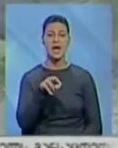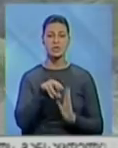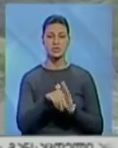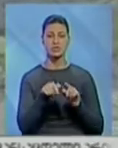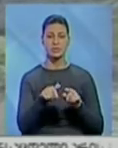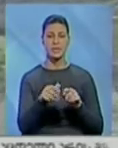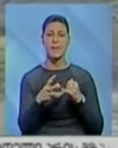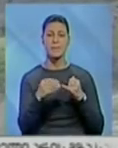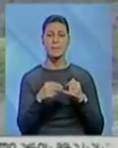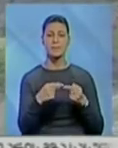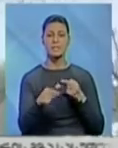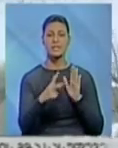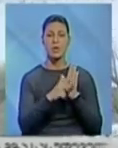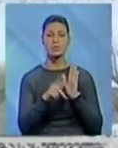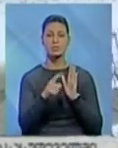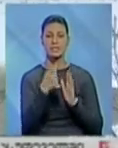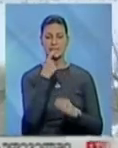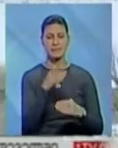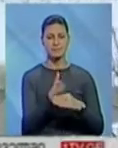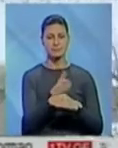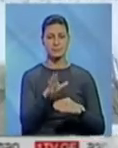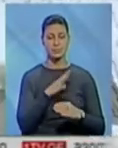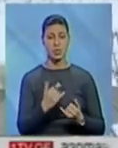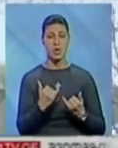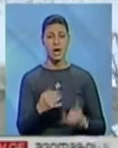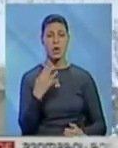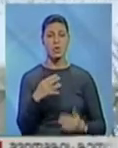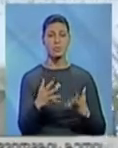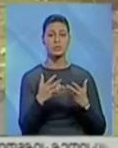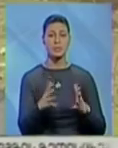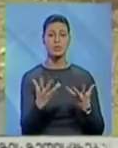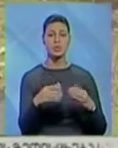ნაკვეთები 1981 წელს გადაანაწილეს. ახლა აქ 40-ზე მეტი